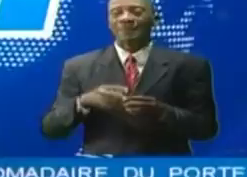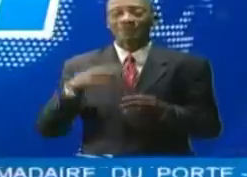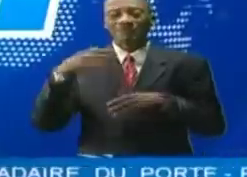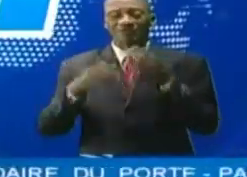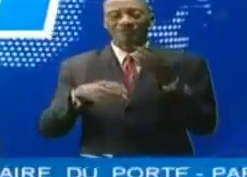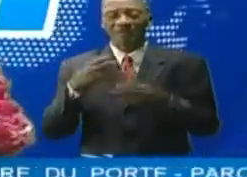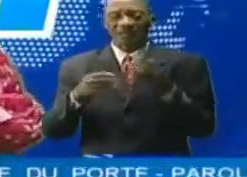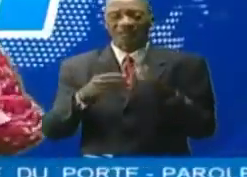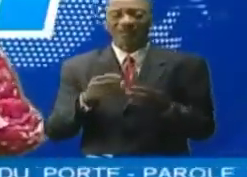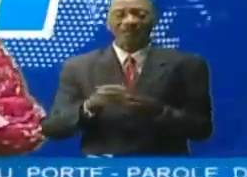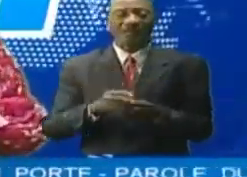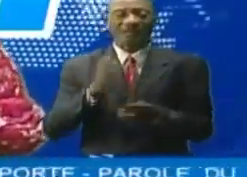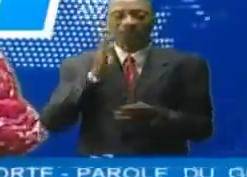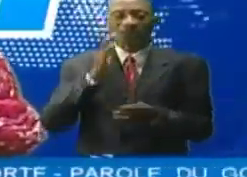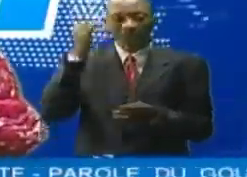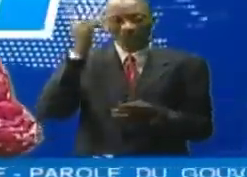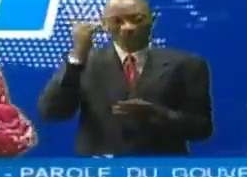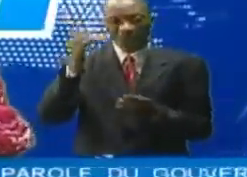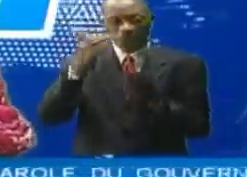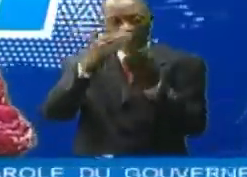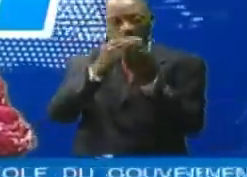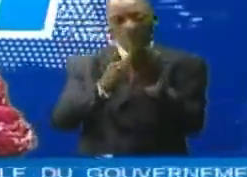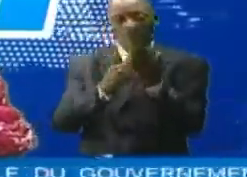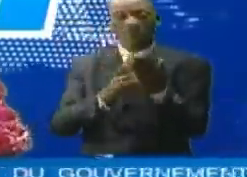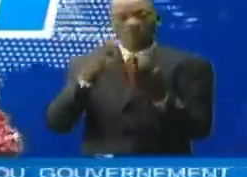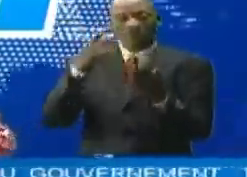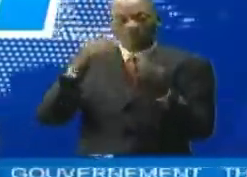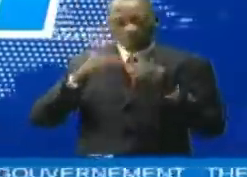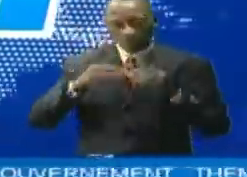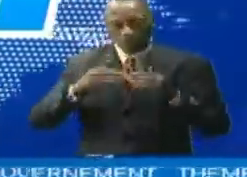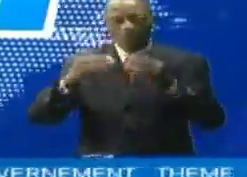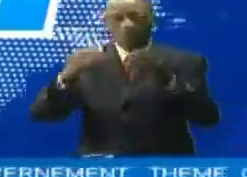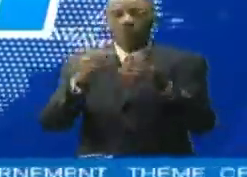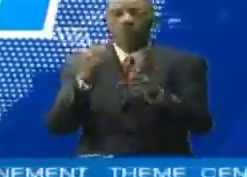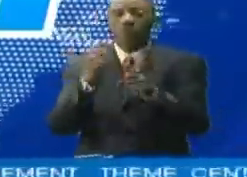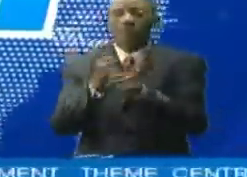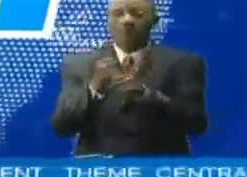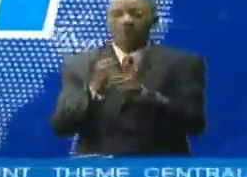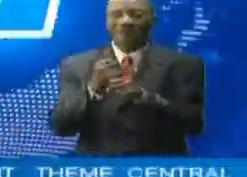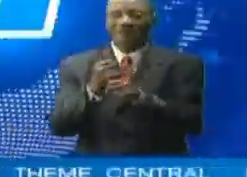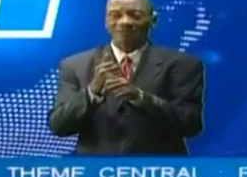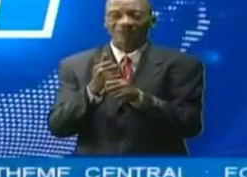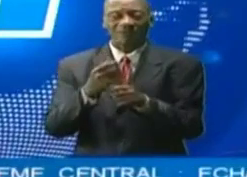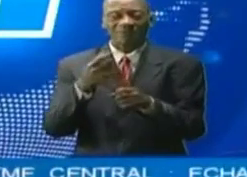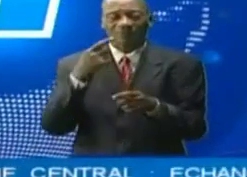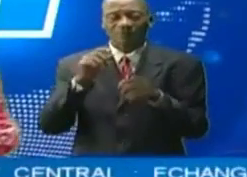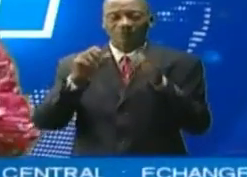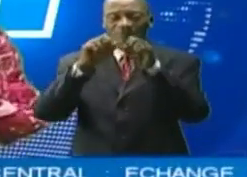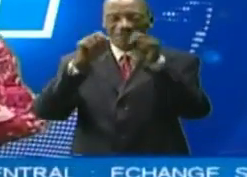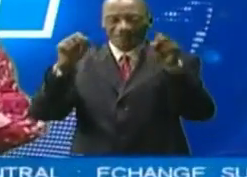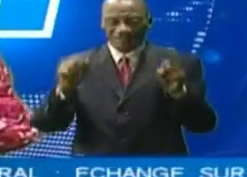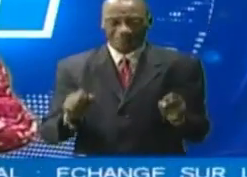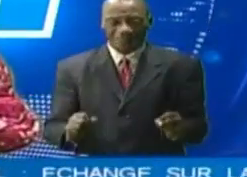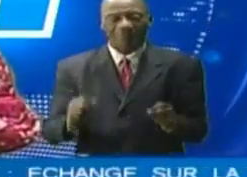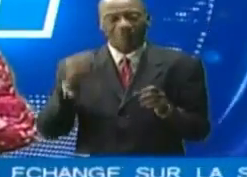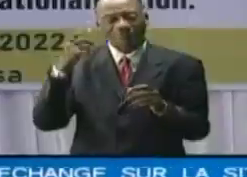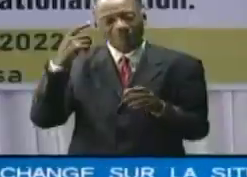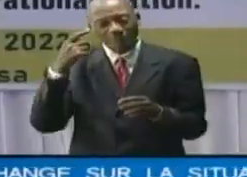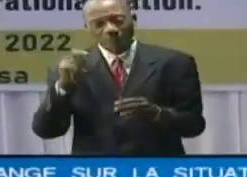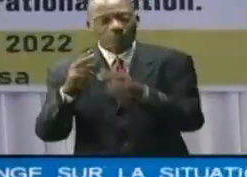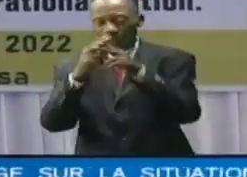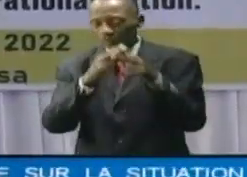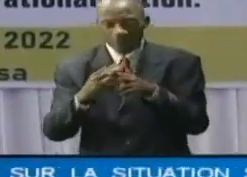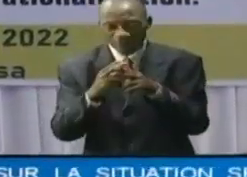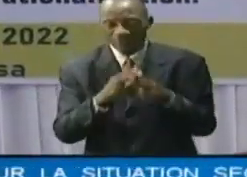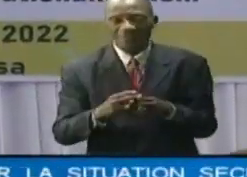des actions pour poursuivre l'opérationnalisation de ces systèmes de surveillance des forêts. Nene Mainzana.